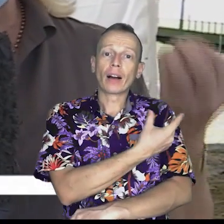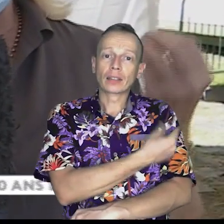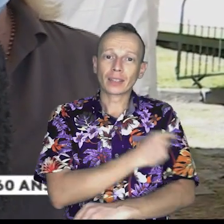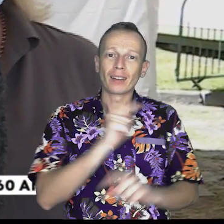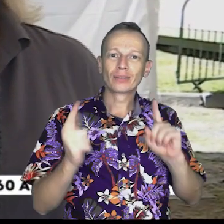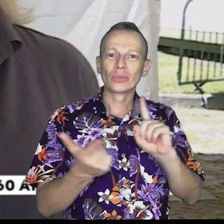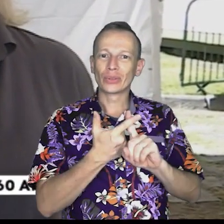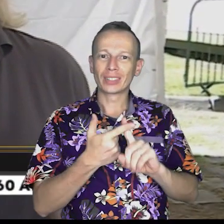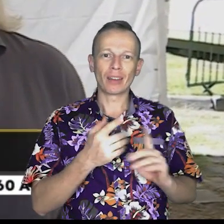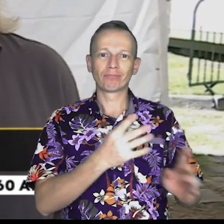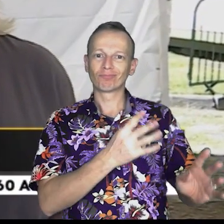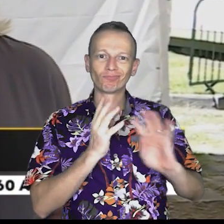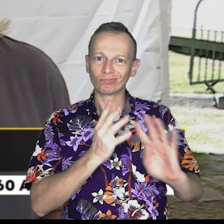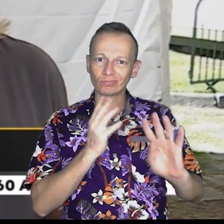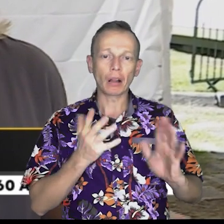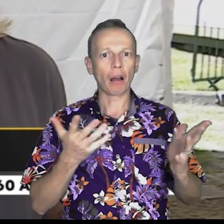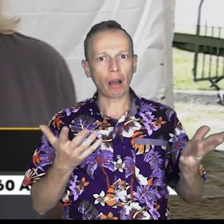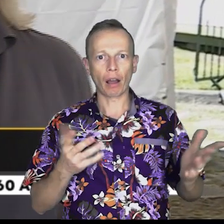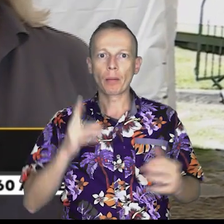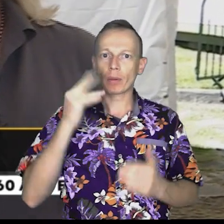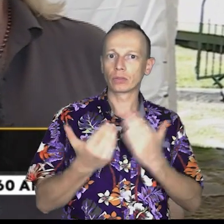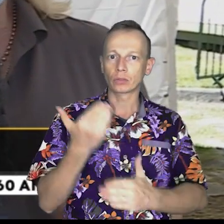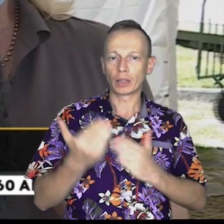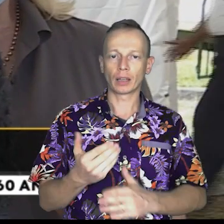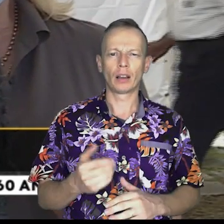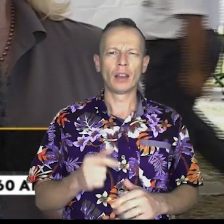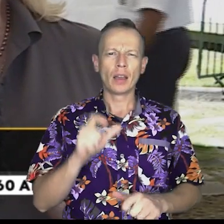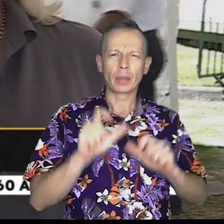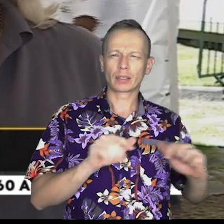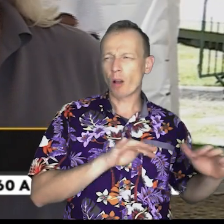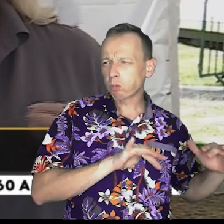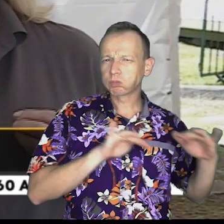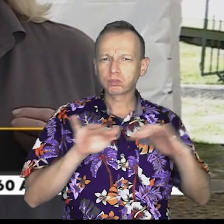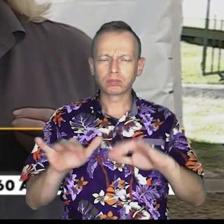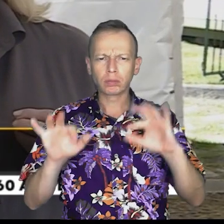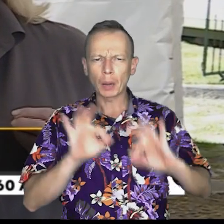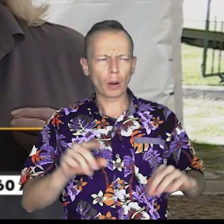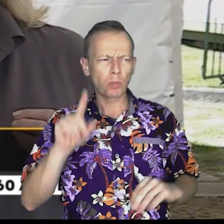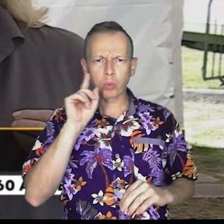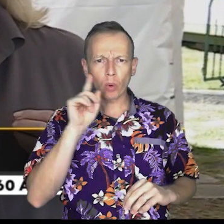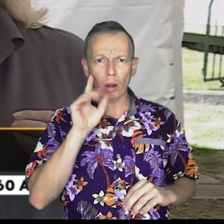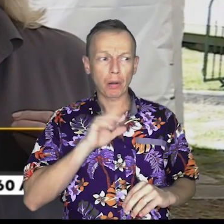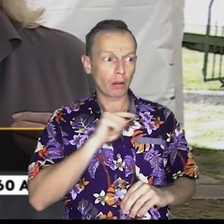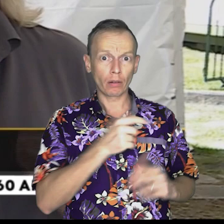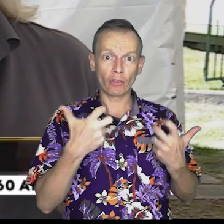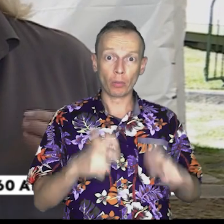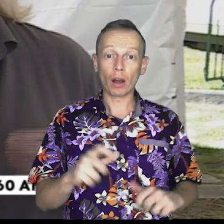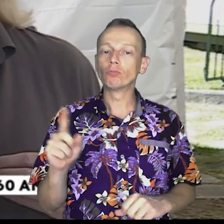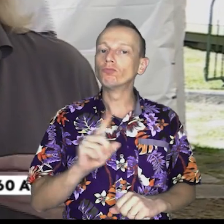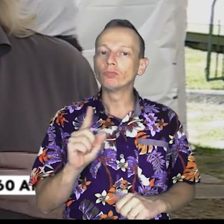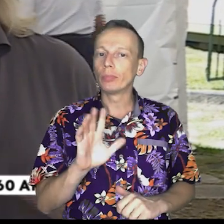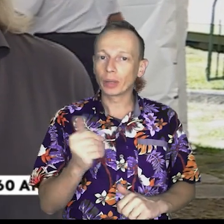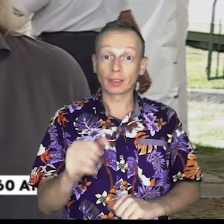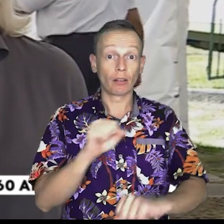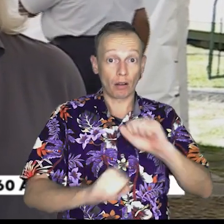vaccination, la phase 2, a débuté ce matin. Et vous le voyez, il n'y a pas tellement de monde, mais pas parce qu'il n'y a pas de volontaires pour se faire vacciner, simplement parce